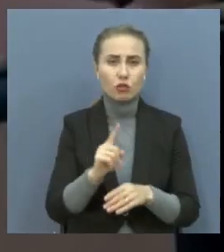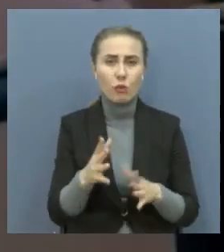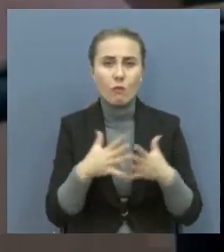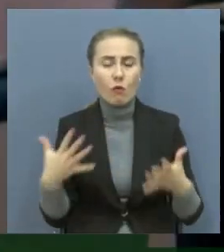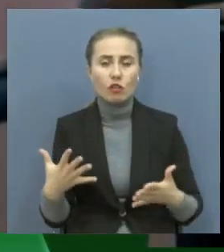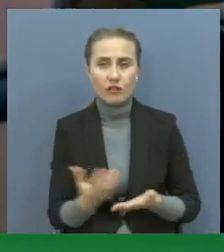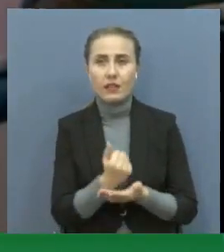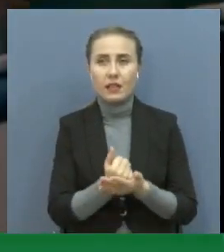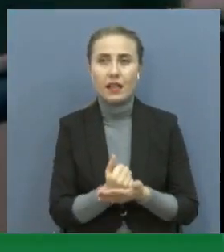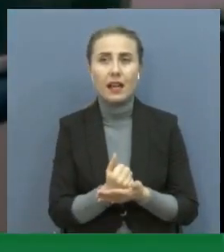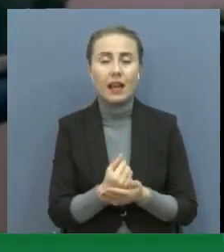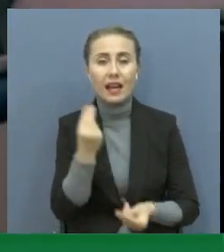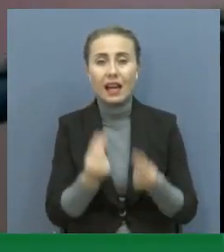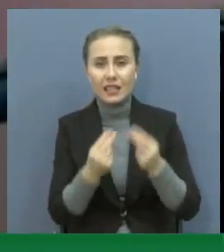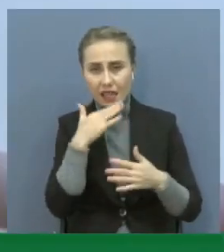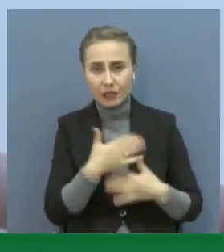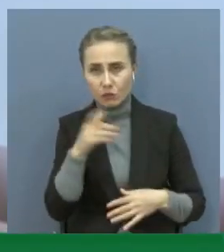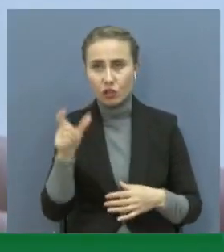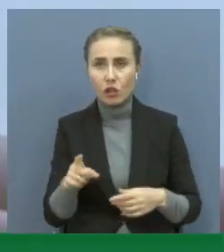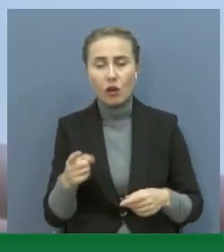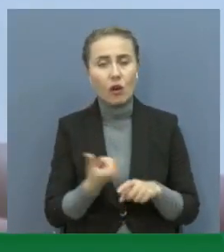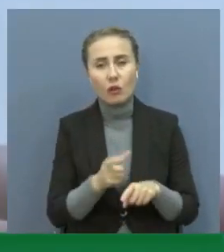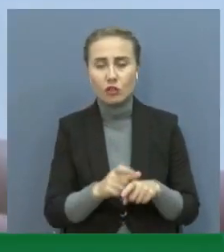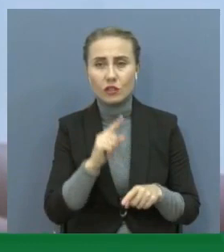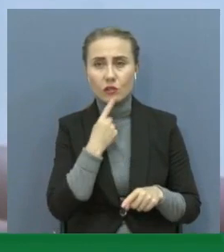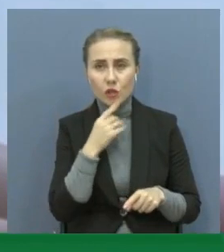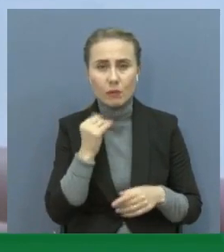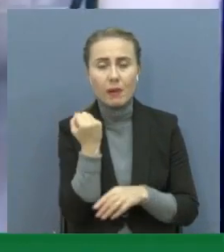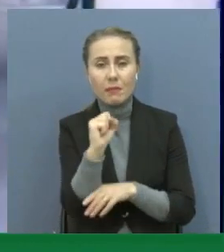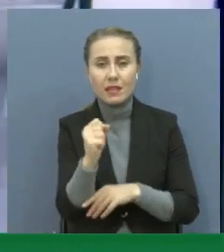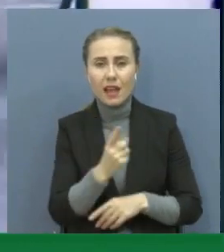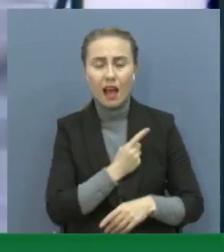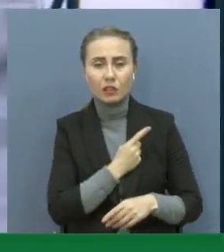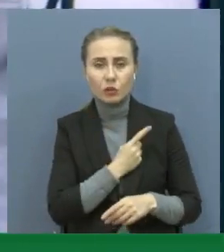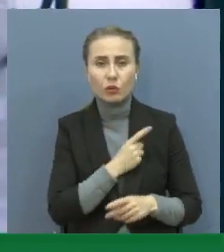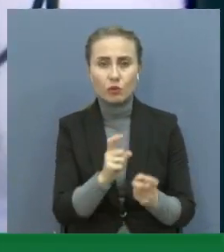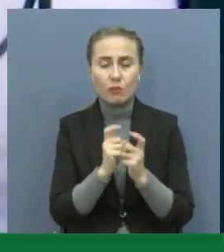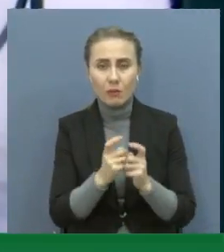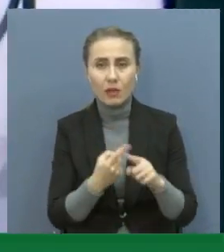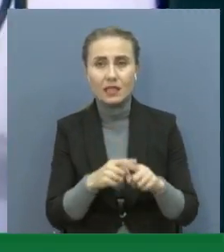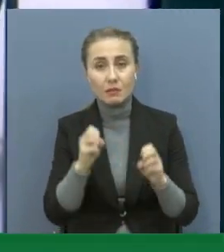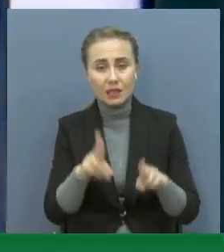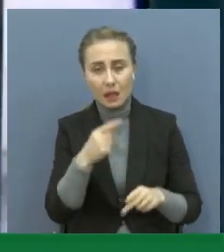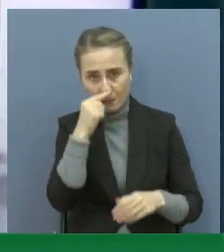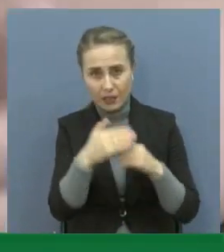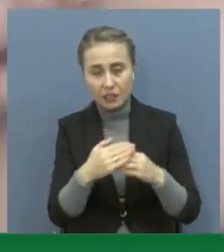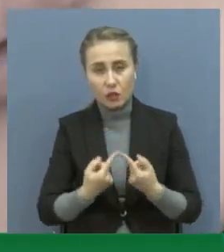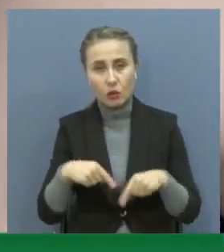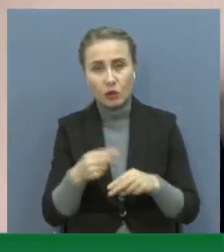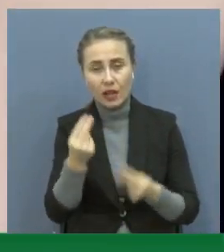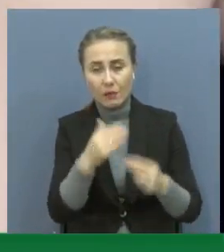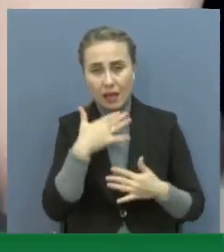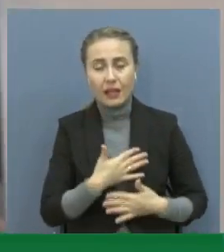выиграть. Азартному человеку очень сложно победить свой недуг в одиночку. Поэтому специалисты рекомендуют близкому кругу игромана не